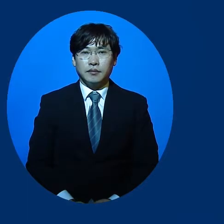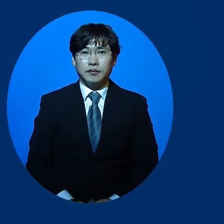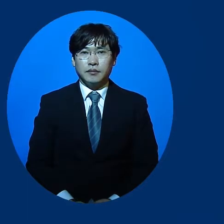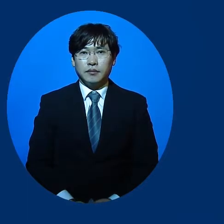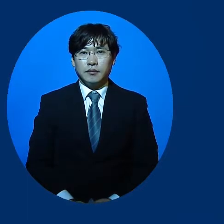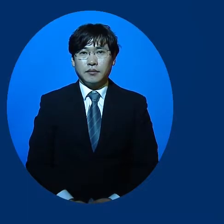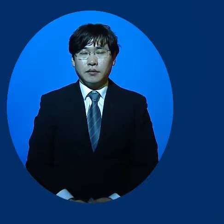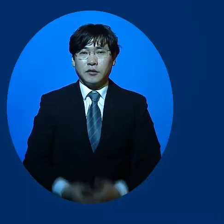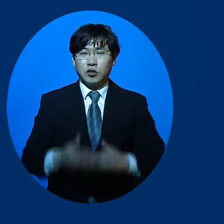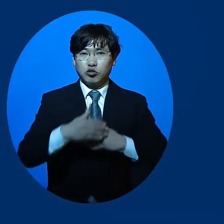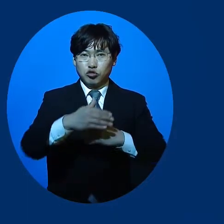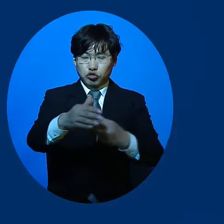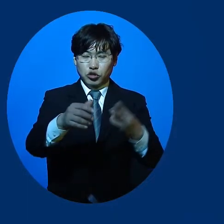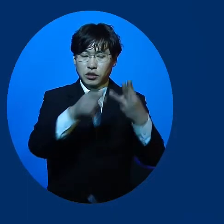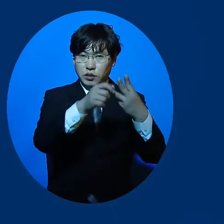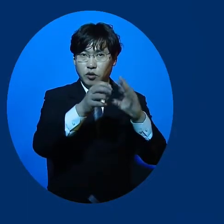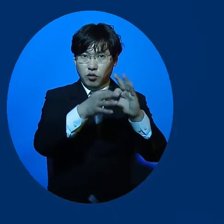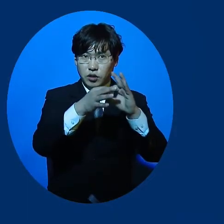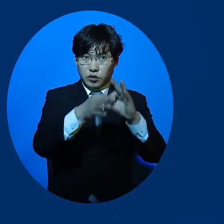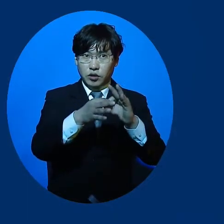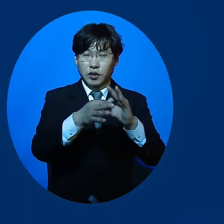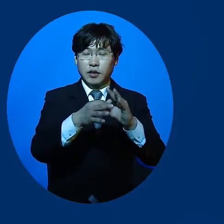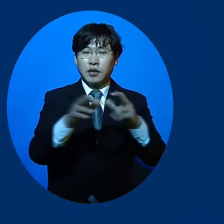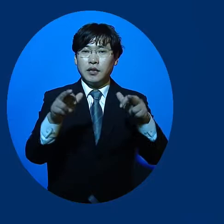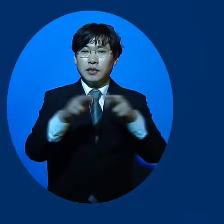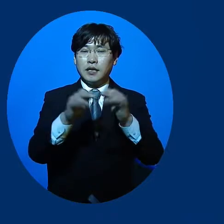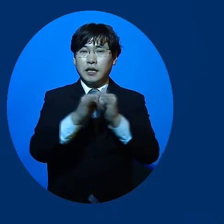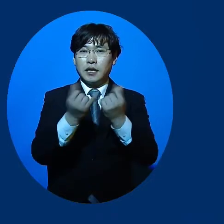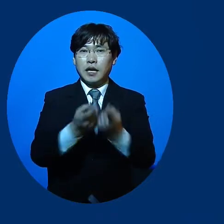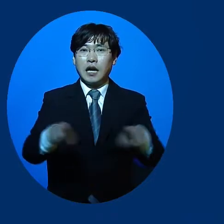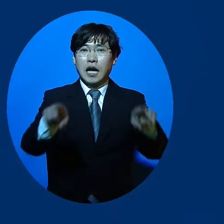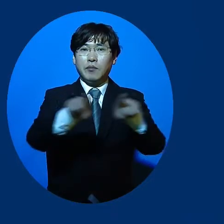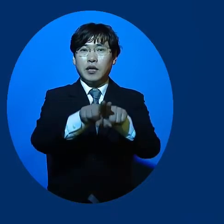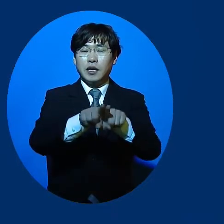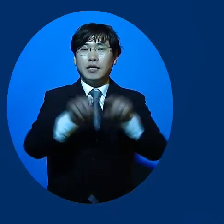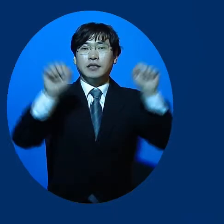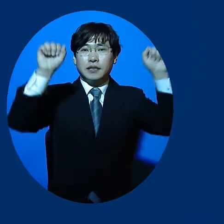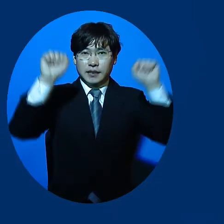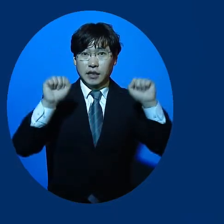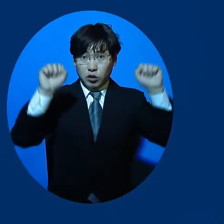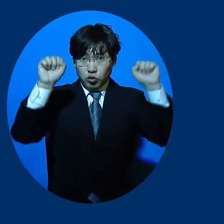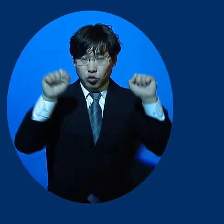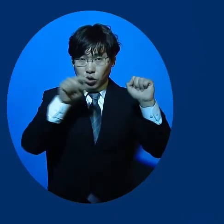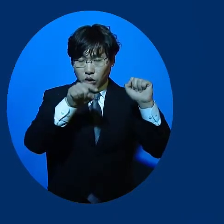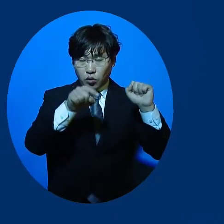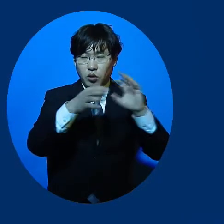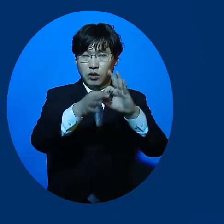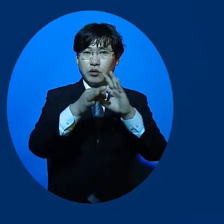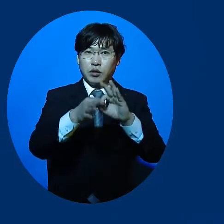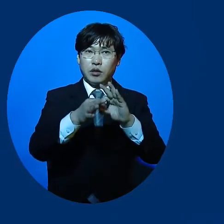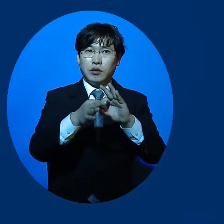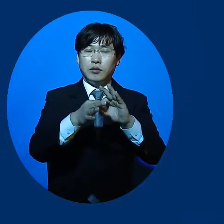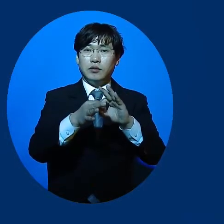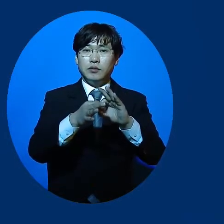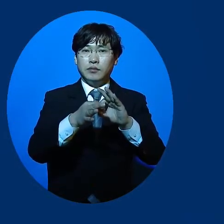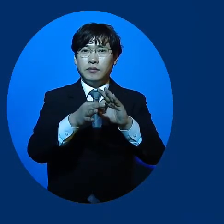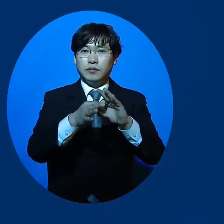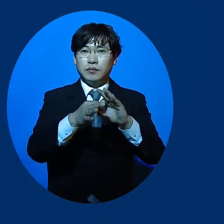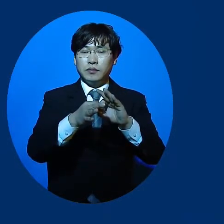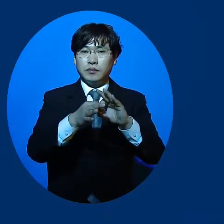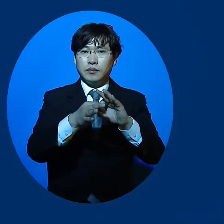다음은 추진 전략 세 번째 보면 장애인과 함께하는 체육인데요. 8번에 통합체육 확대